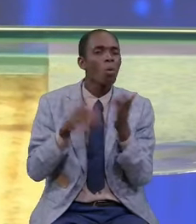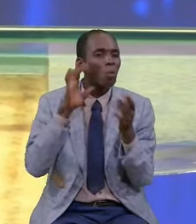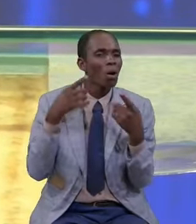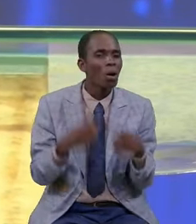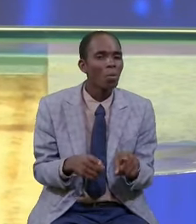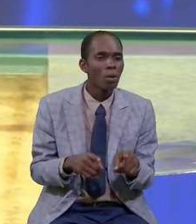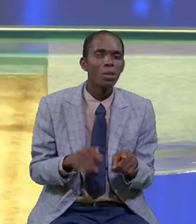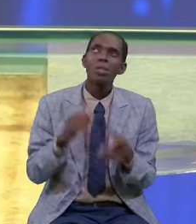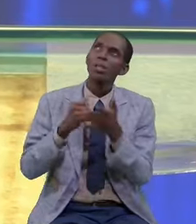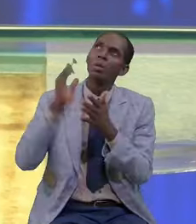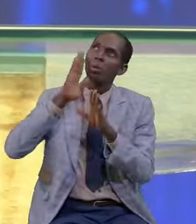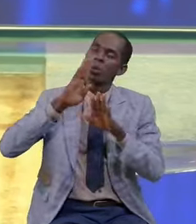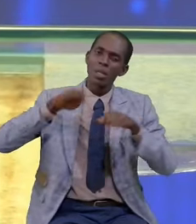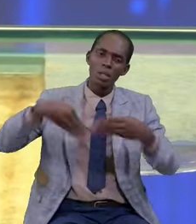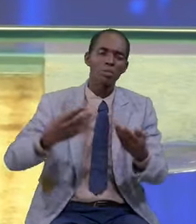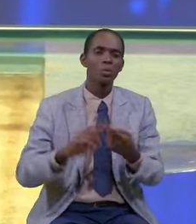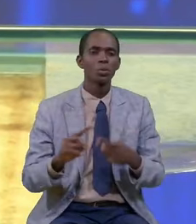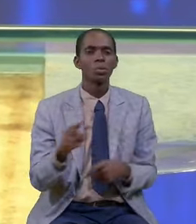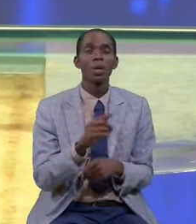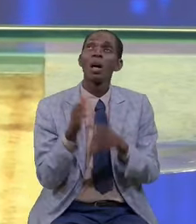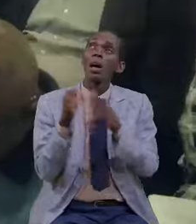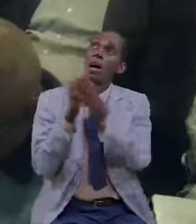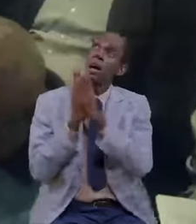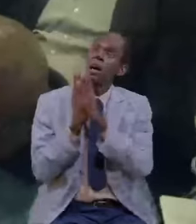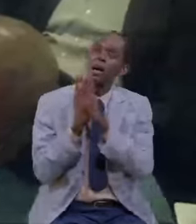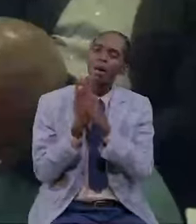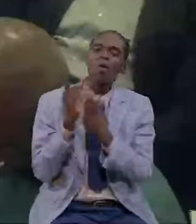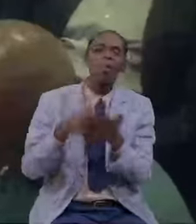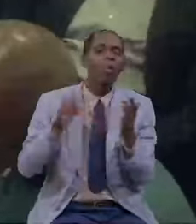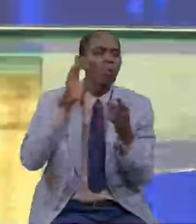Demandez, l'on vous donnera. Demandez, qu'est-ce qui va vous